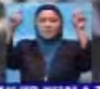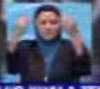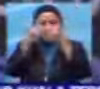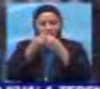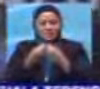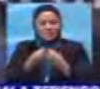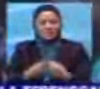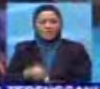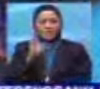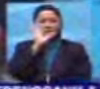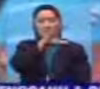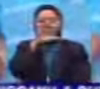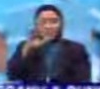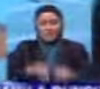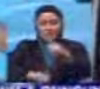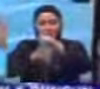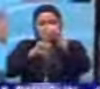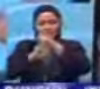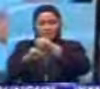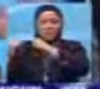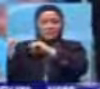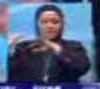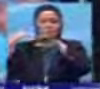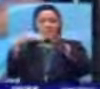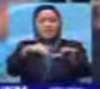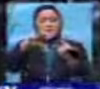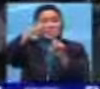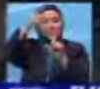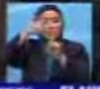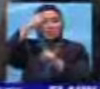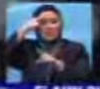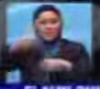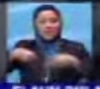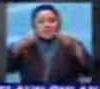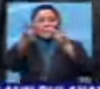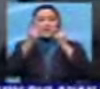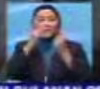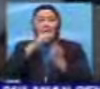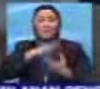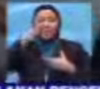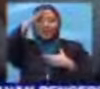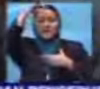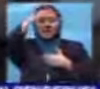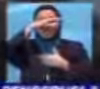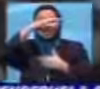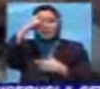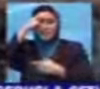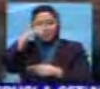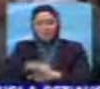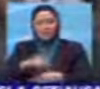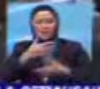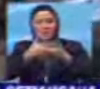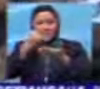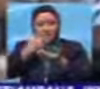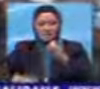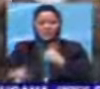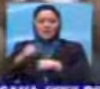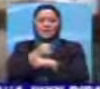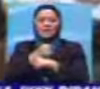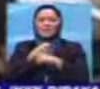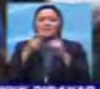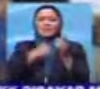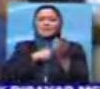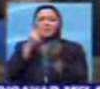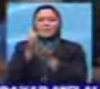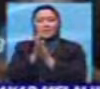Seramai 500 penyokong hadir di lapangan terbang-terbangsa Pulau Pinang untuk memberi kata-kata semangat dan dorongan kepada anak kelahiran air hitam Kedah itu.